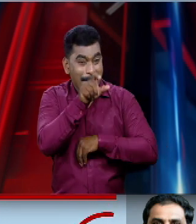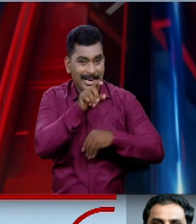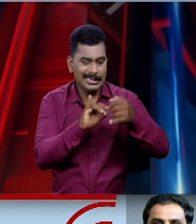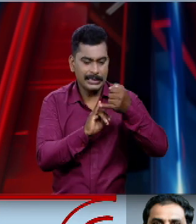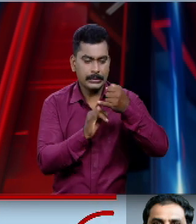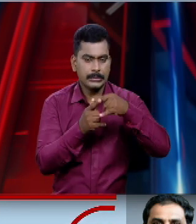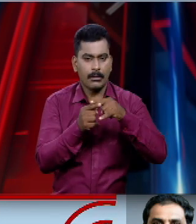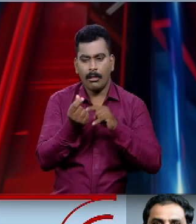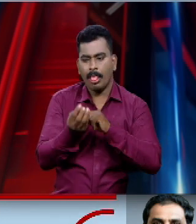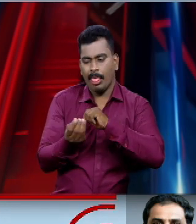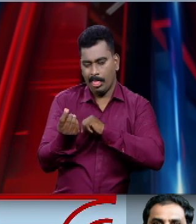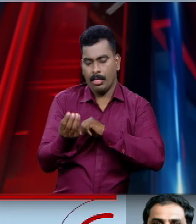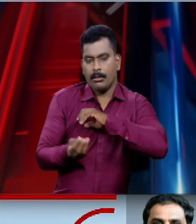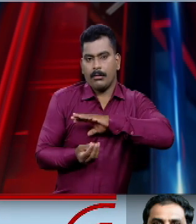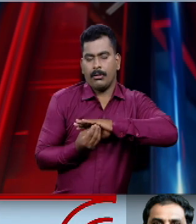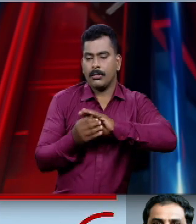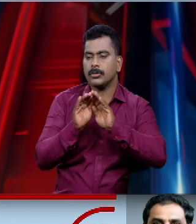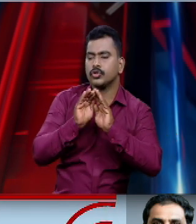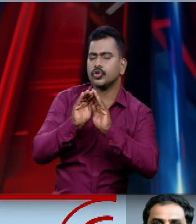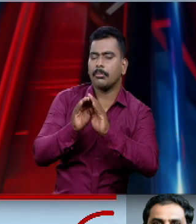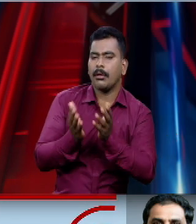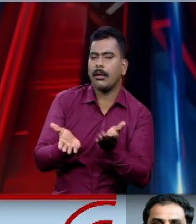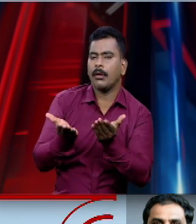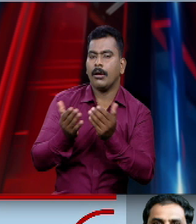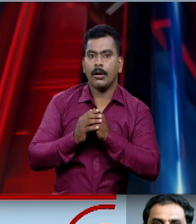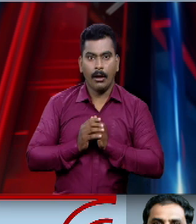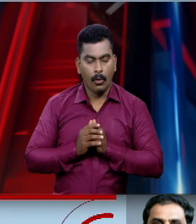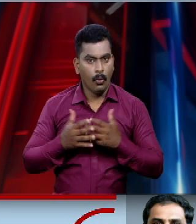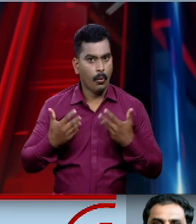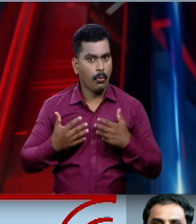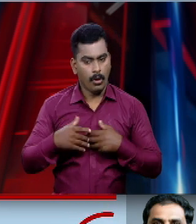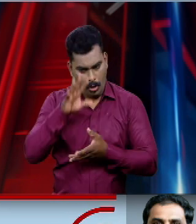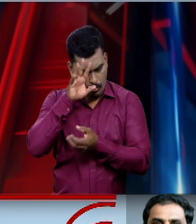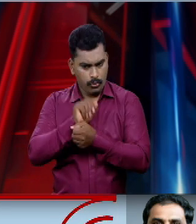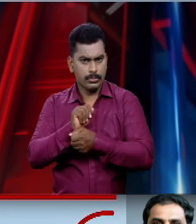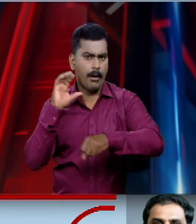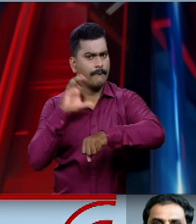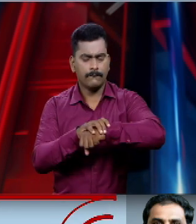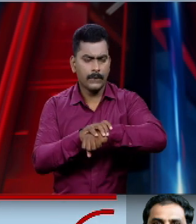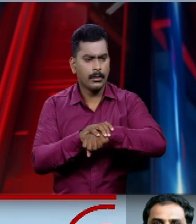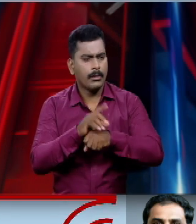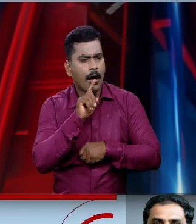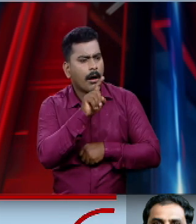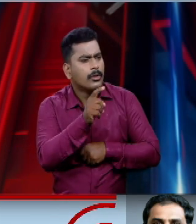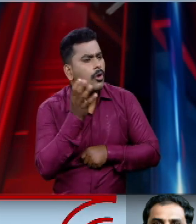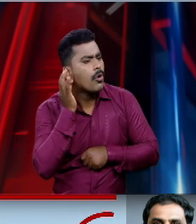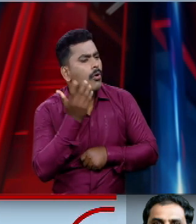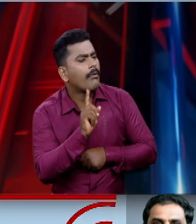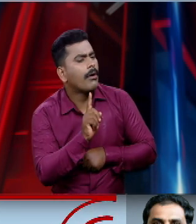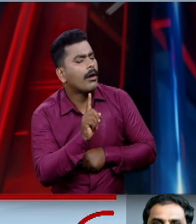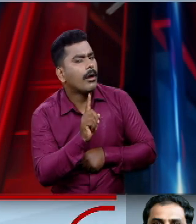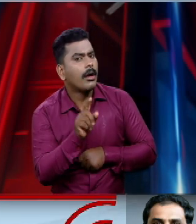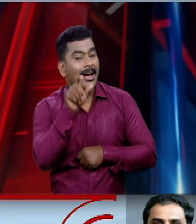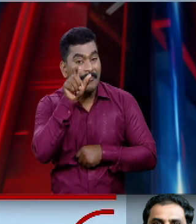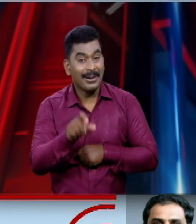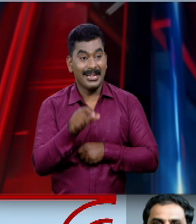പോലീസിന് ലഭിച്ചിരുന്നു. ഈ യാത്രക്കാർ പുറത്തെത്തിയ ശേഷം ഇവരെ പോലീസ് ചോദ്യം ചെയ്തപ്പോൾ സ്വർണം കണ്ടെത്തിയില്ല. അത് ഇതിനിടയിൽ യാത്രക്കാരുടെ ഫോണിലേക്ക്